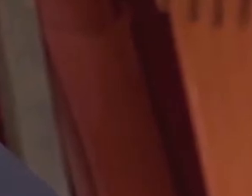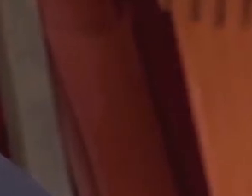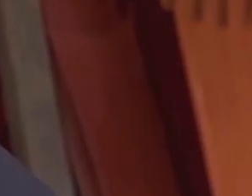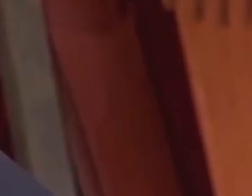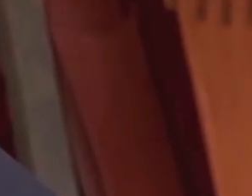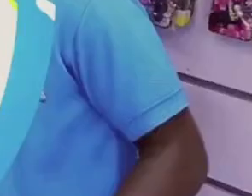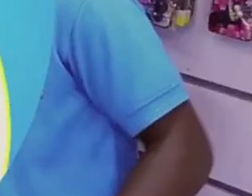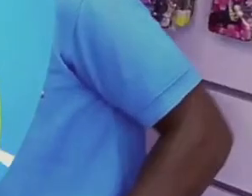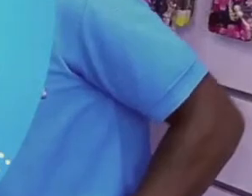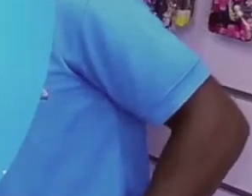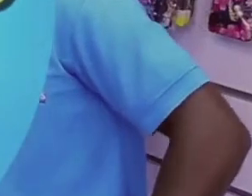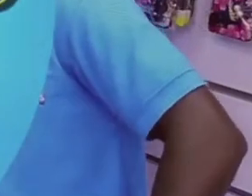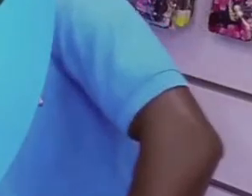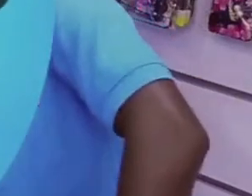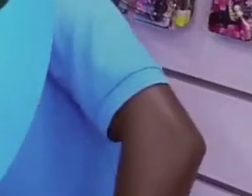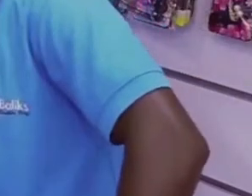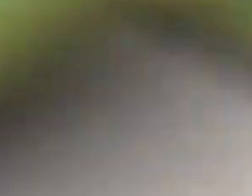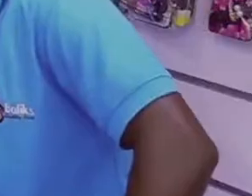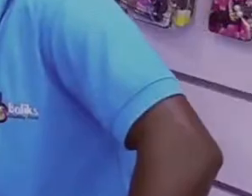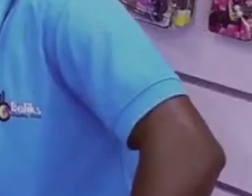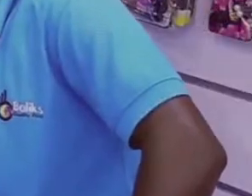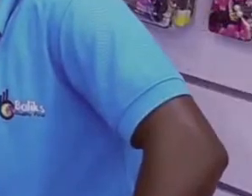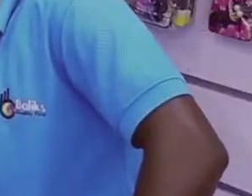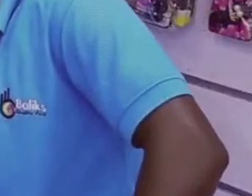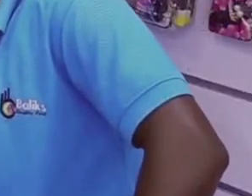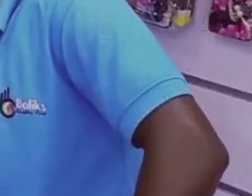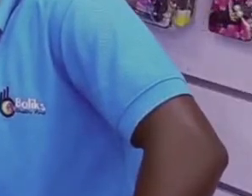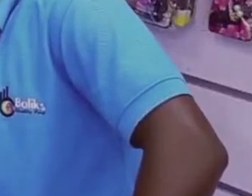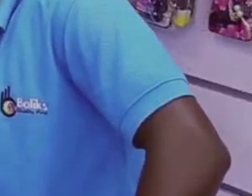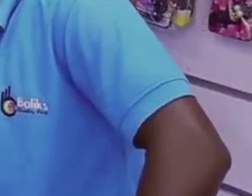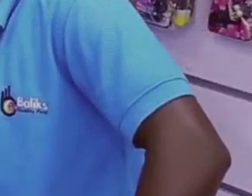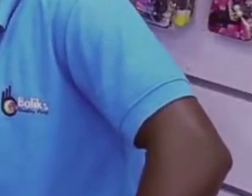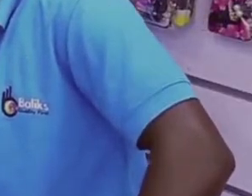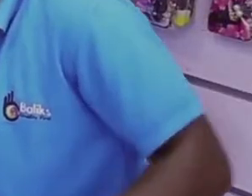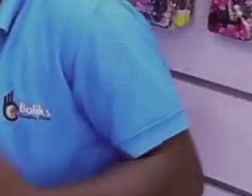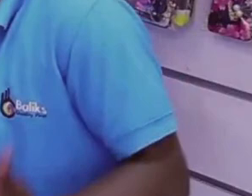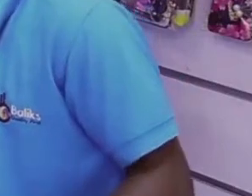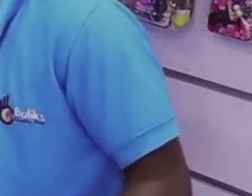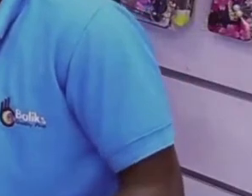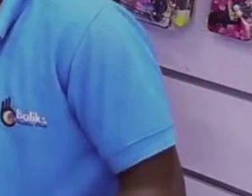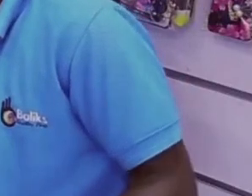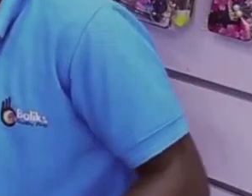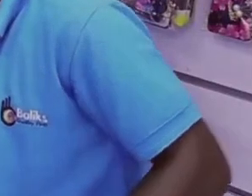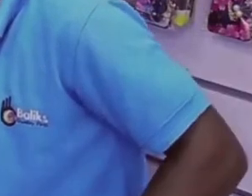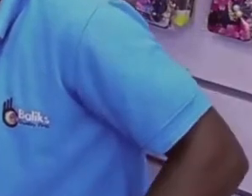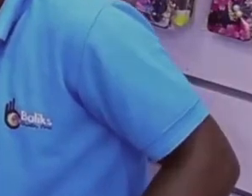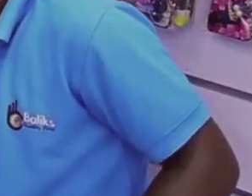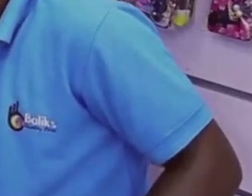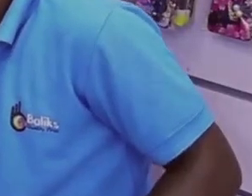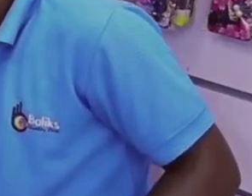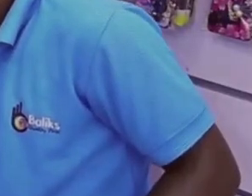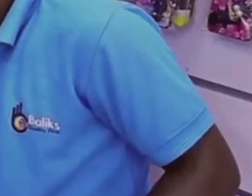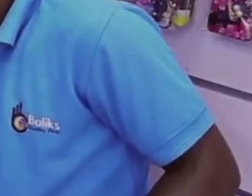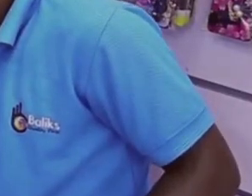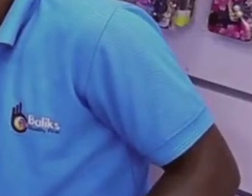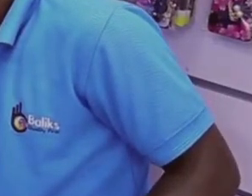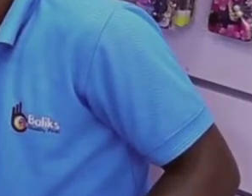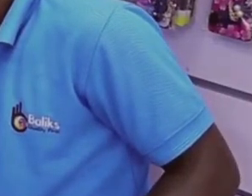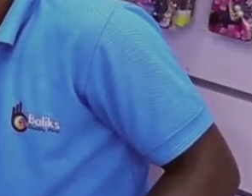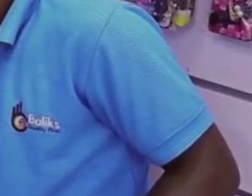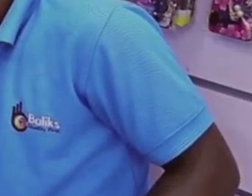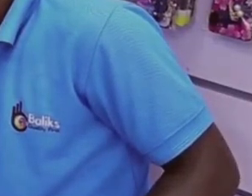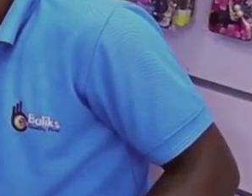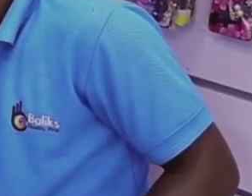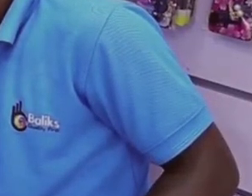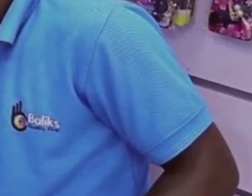ina chako. Tini namba ochimanyi. Tini namba ochimanyi. Chitegeza. Tini namba